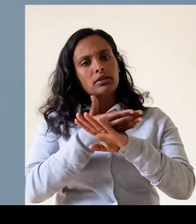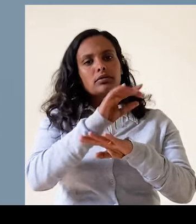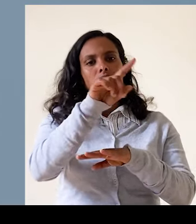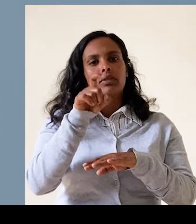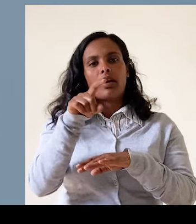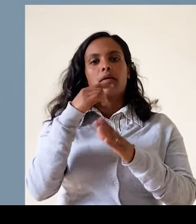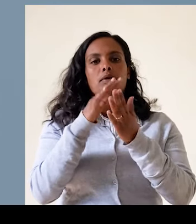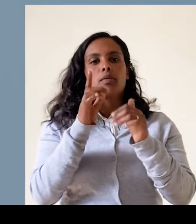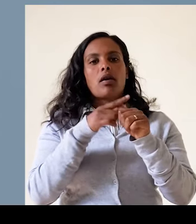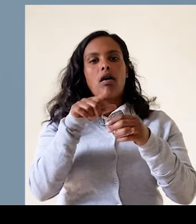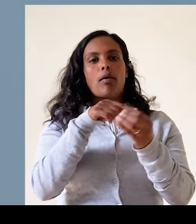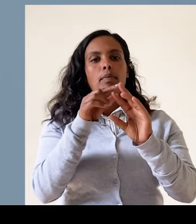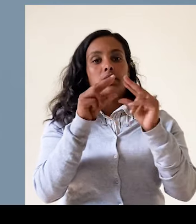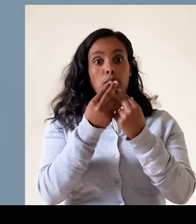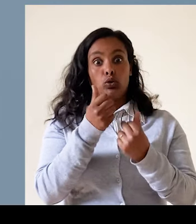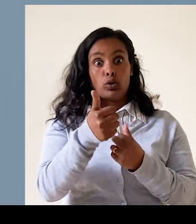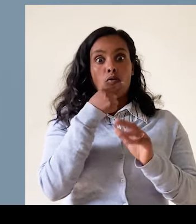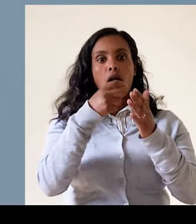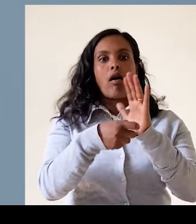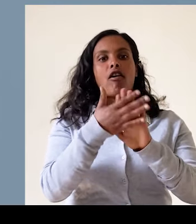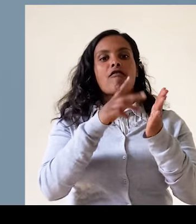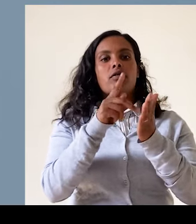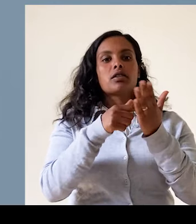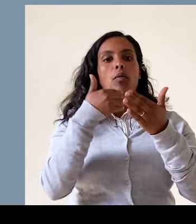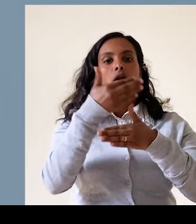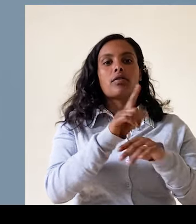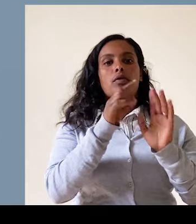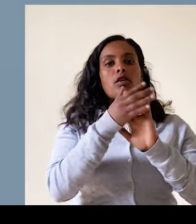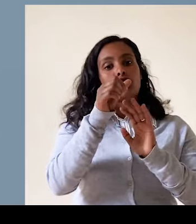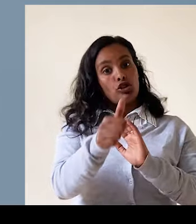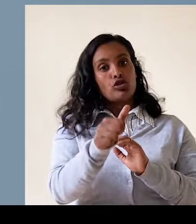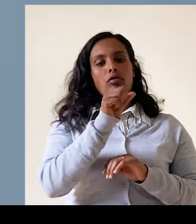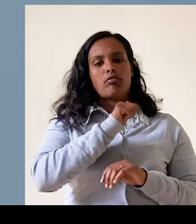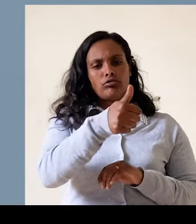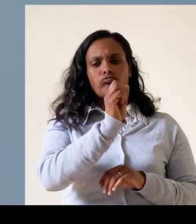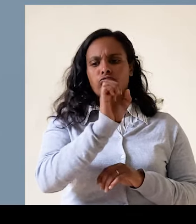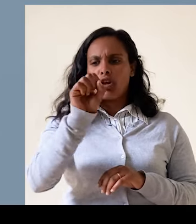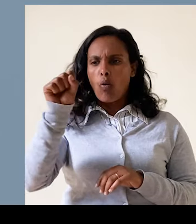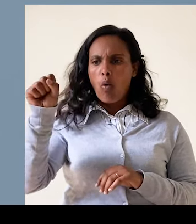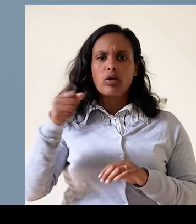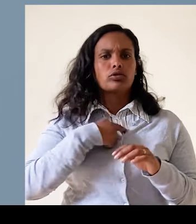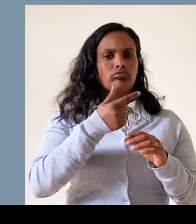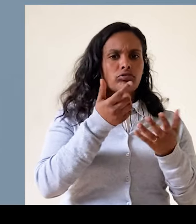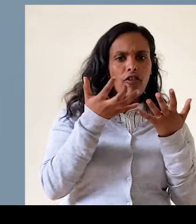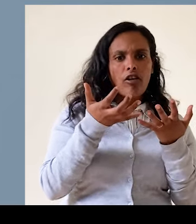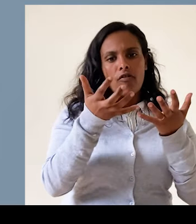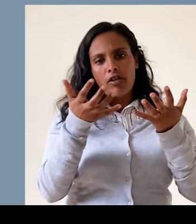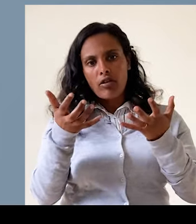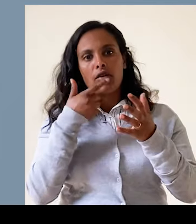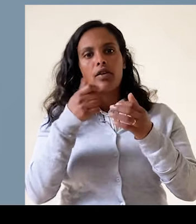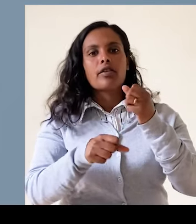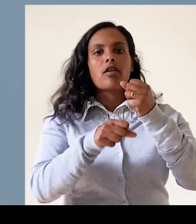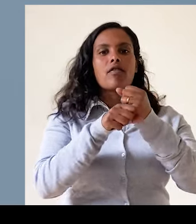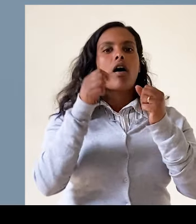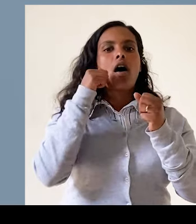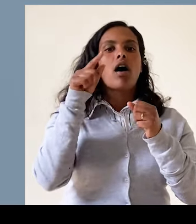የቤተሰብ መጀመሪያ አካባቢ ቤተሰቦች ናቸው ዋጋ የከፈሉት። ከዛ በኋላ ራስሽ እያንኳኳሽ እየሄድሽ ነው አይደለ? ግን